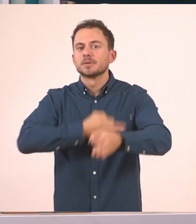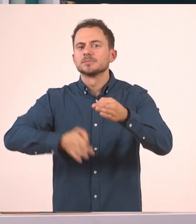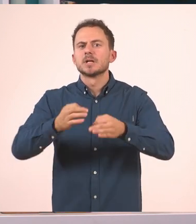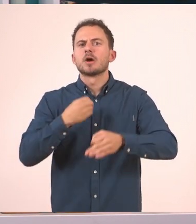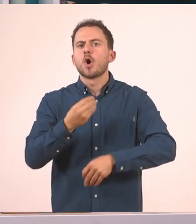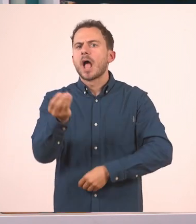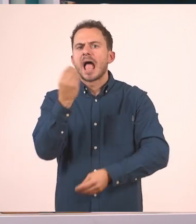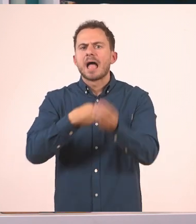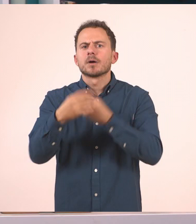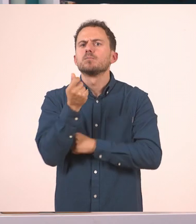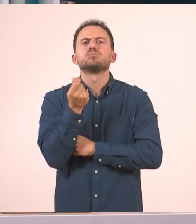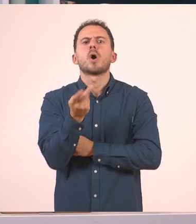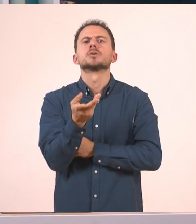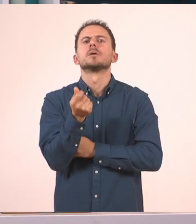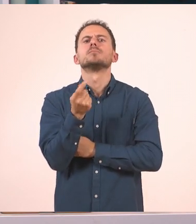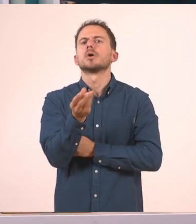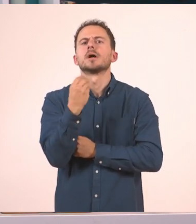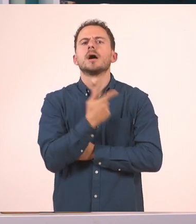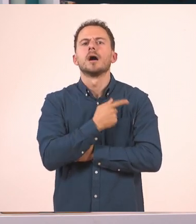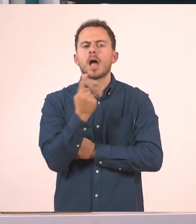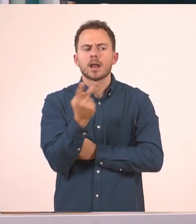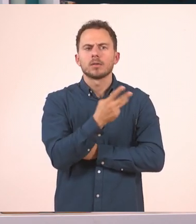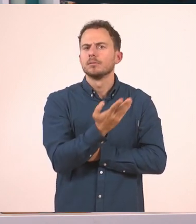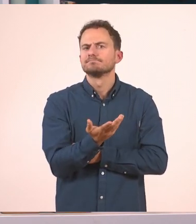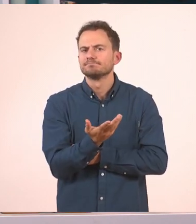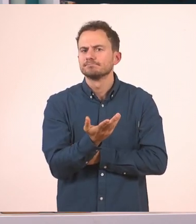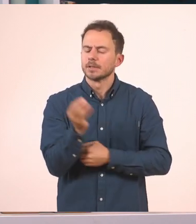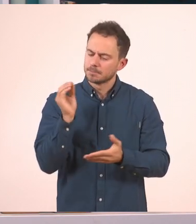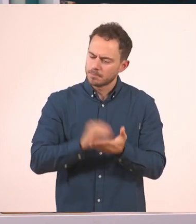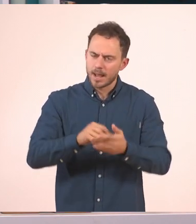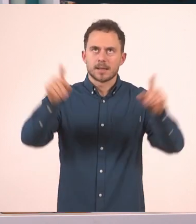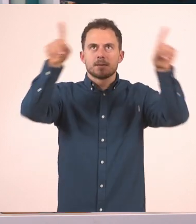έφαγα εγώ, για να το σχεδιάσουμε πάλι στον πίνακα.